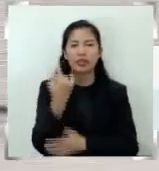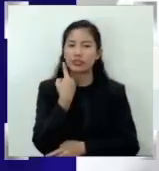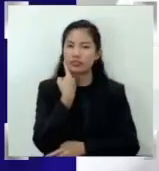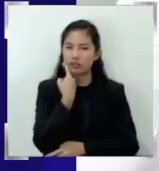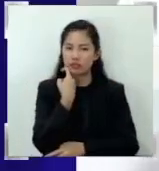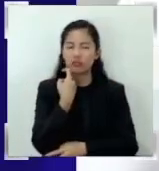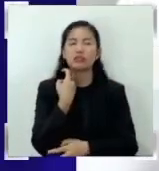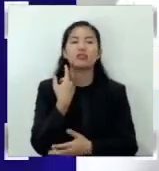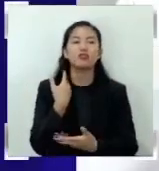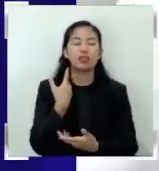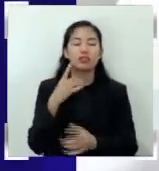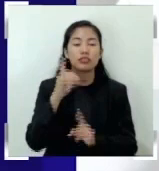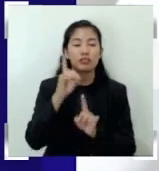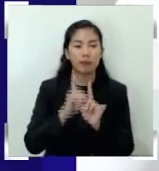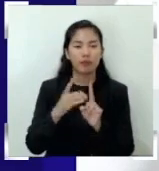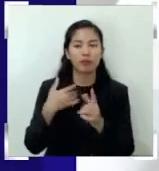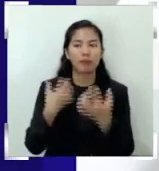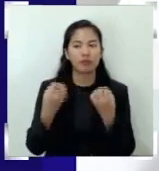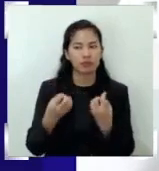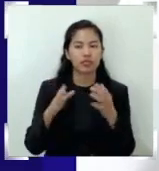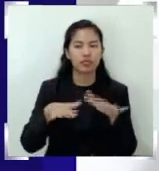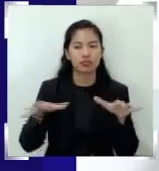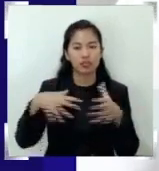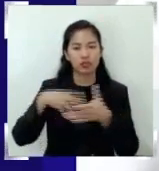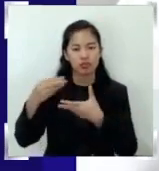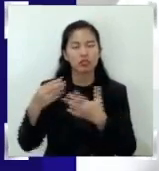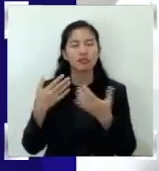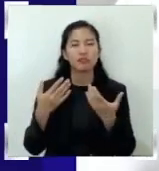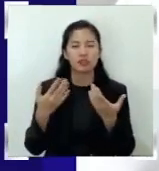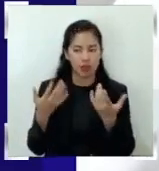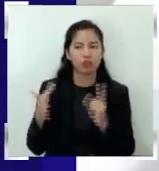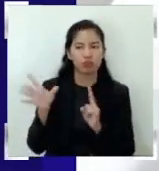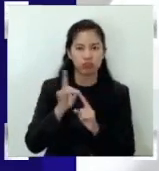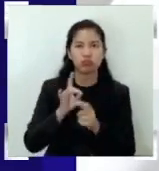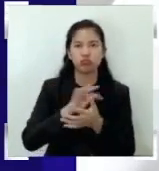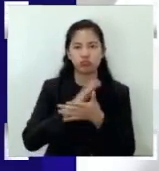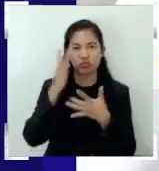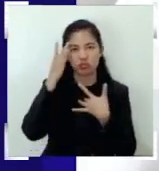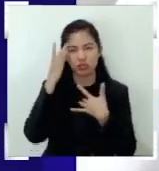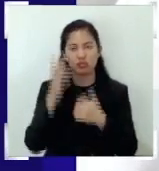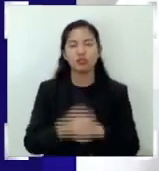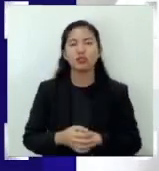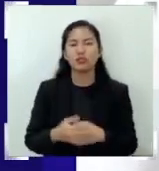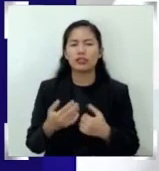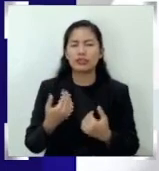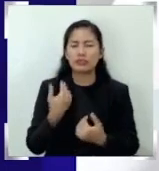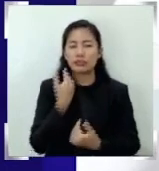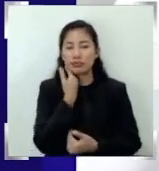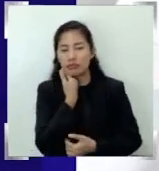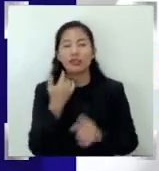restrictions. Although, ang symptoms naman usually ng mga bata, ganun din, ano, mild din usually. Up